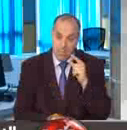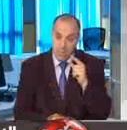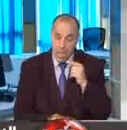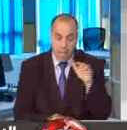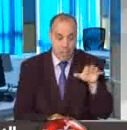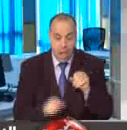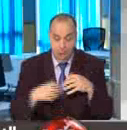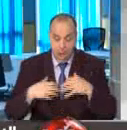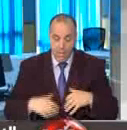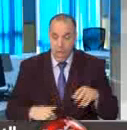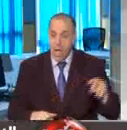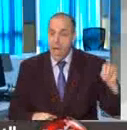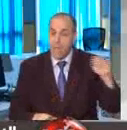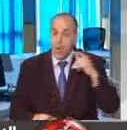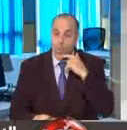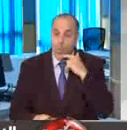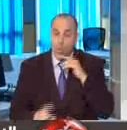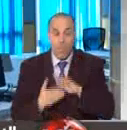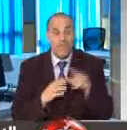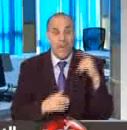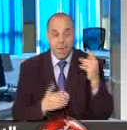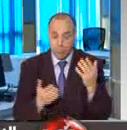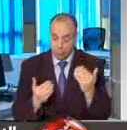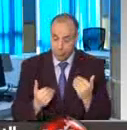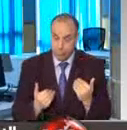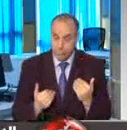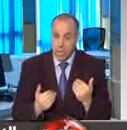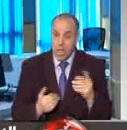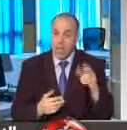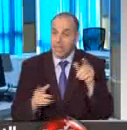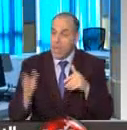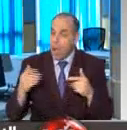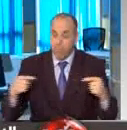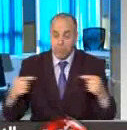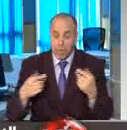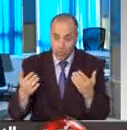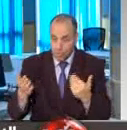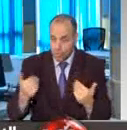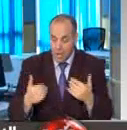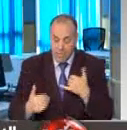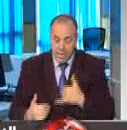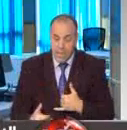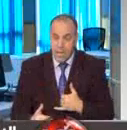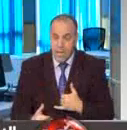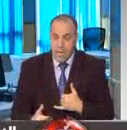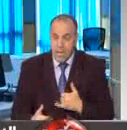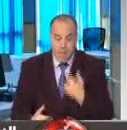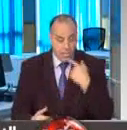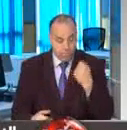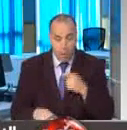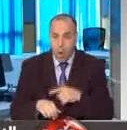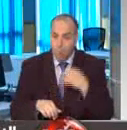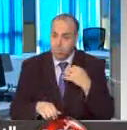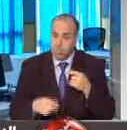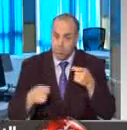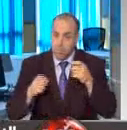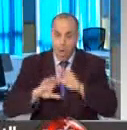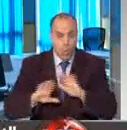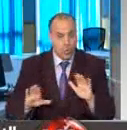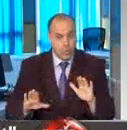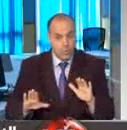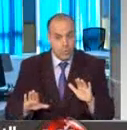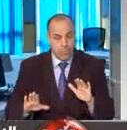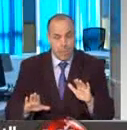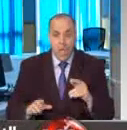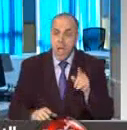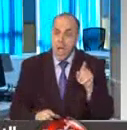أعضاء مجلس الأمن والمجتمع الدولي إلى دعوة الأطراف المتصارعة في اليمن إلى الالتزام بتعهداتها من خلال